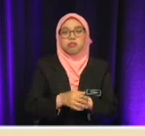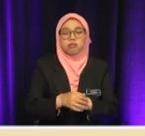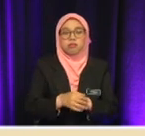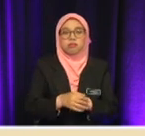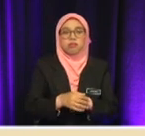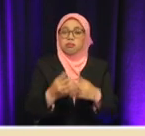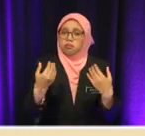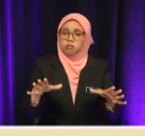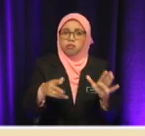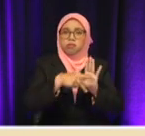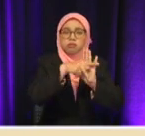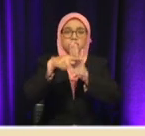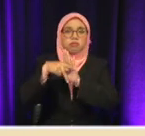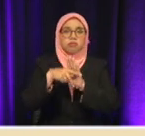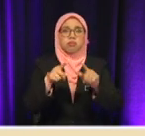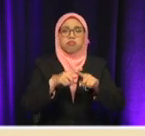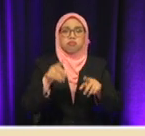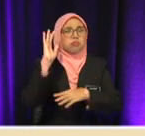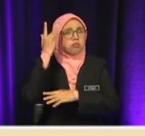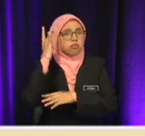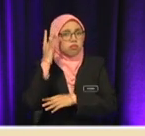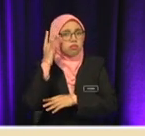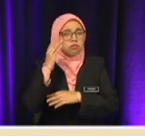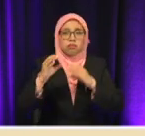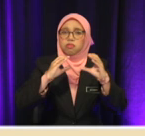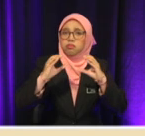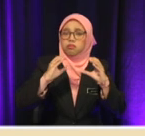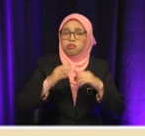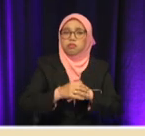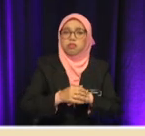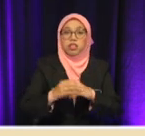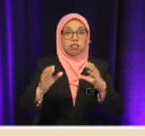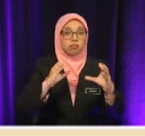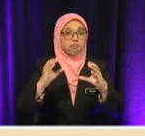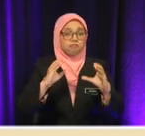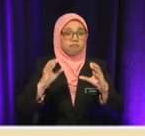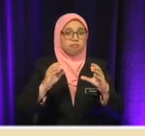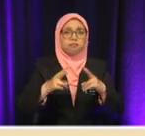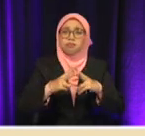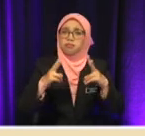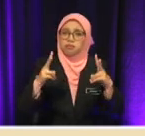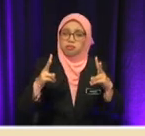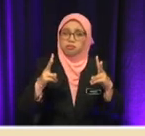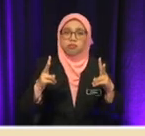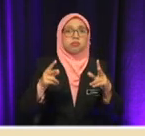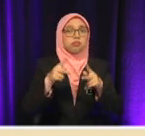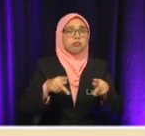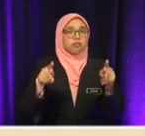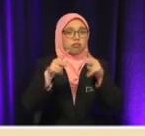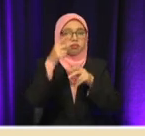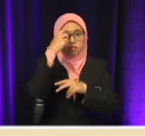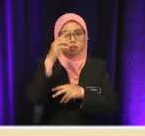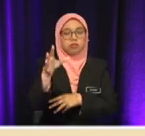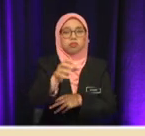promosi tapi kamu tak pandai berkomunikasi. Okey, komunikasi itu sangat penting supaya dapat menarik pelanggan untuk datang dan